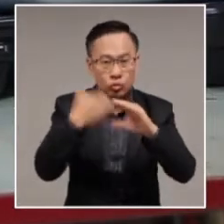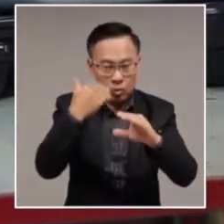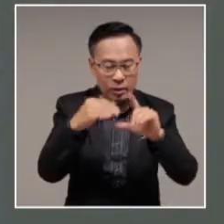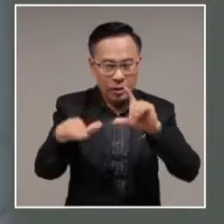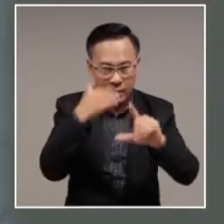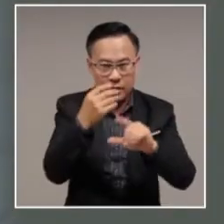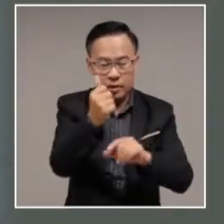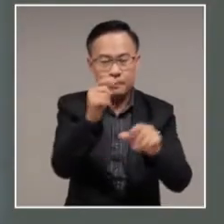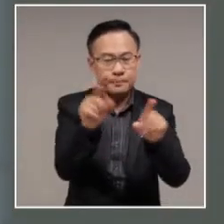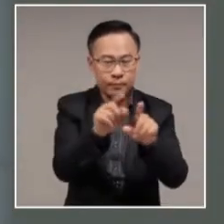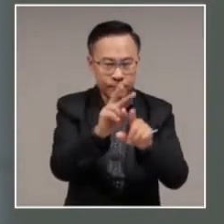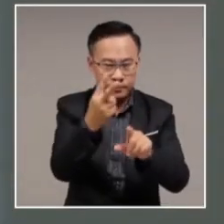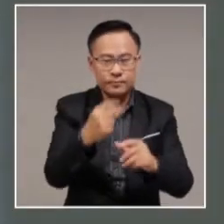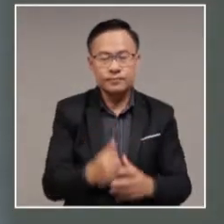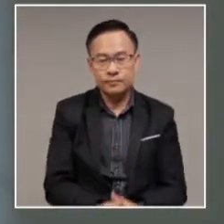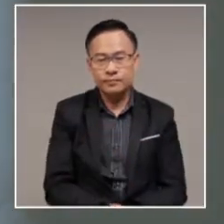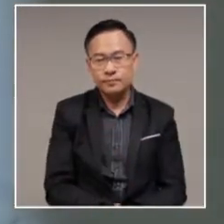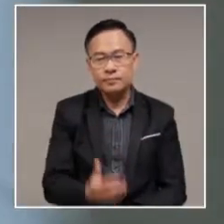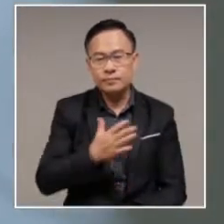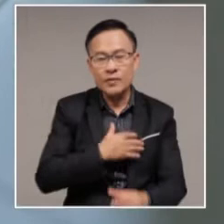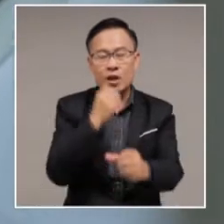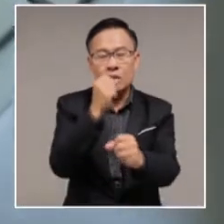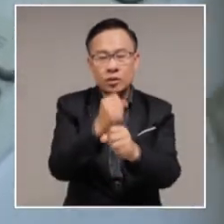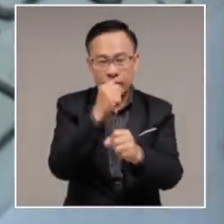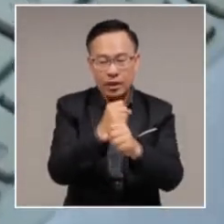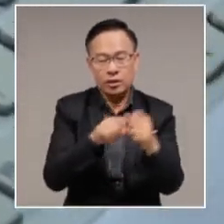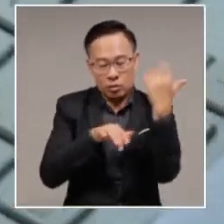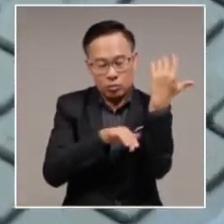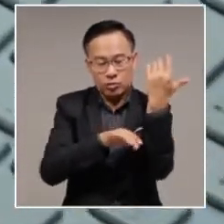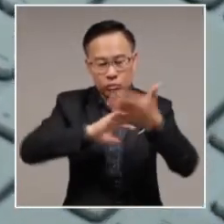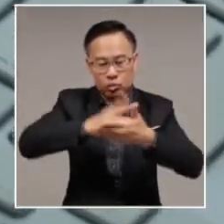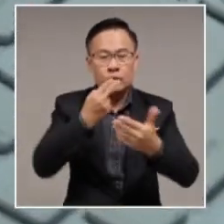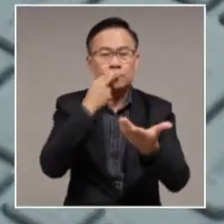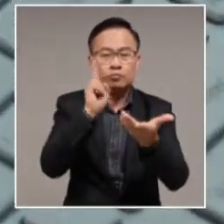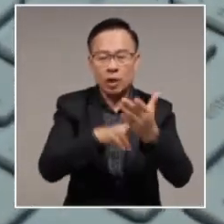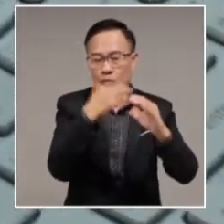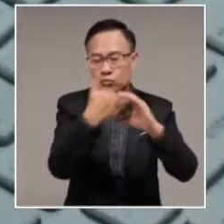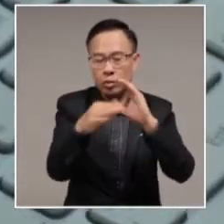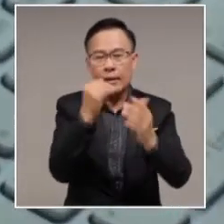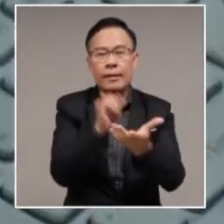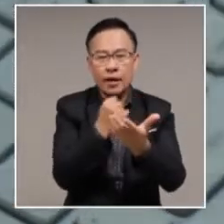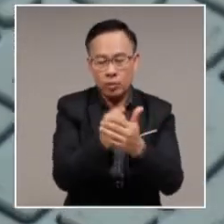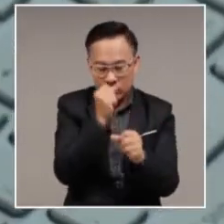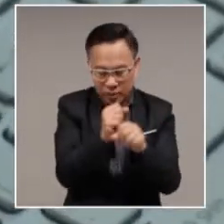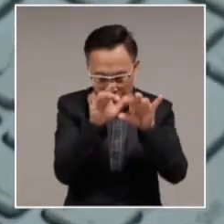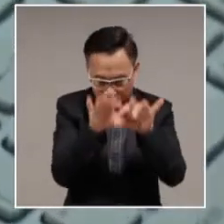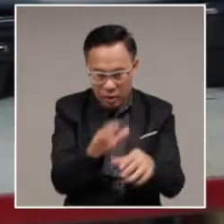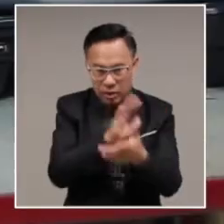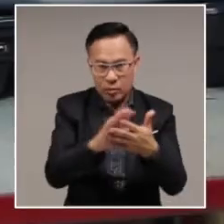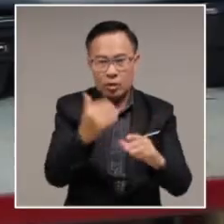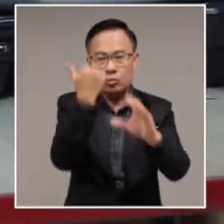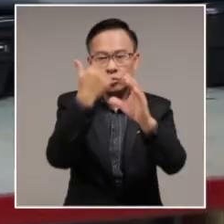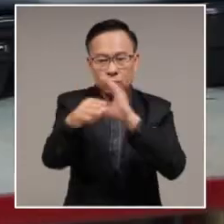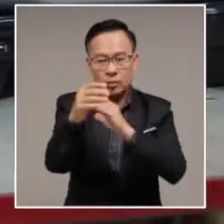คอมแบบนี้ก็ไปให้เขาก็ได้ ใช่แต่ส่วนใหญ่เราทำงานส่งเจ้านายคือทางคอมค่ะทางอีเมลเราลงบัญชีเสร็จแล้วแหละเราก็ส่งอีเม